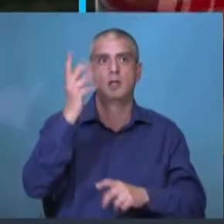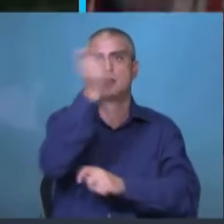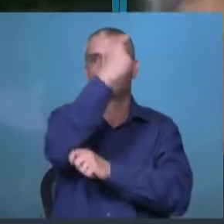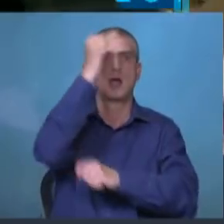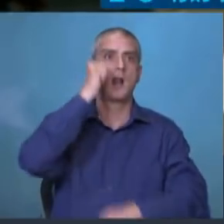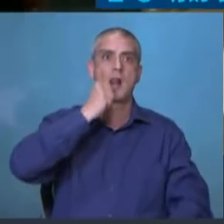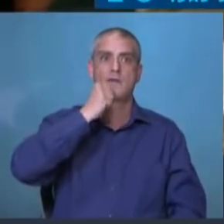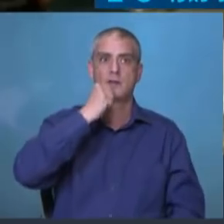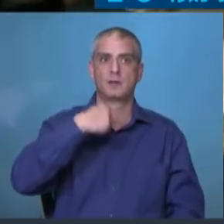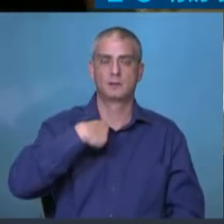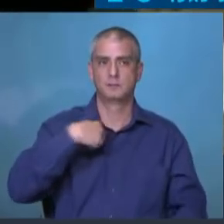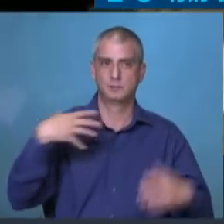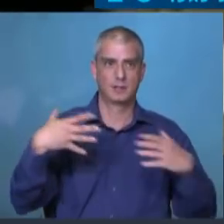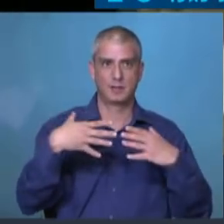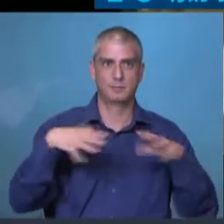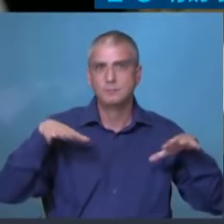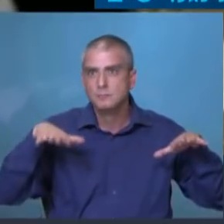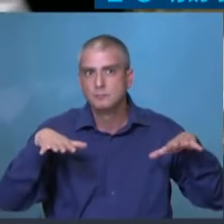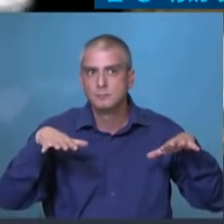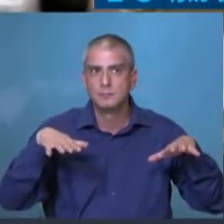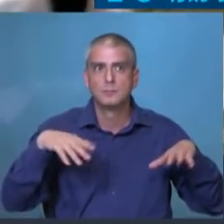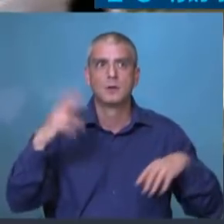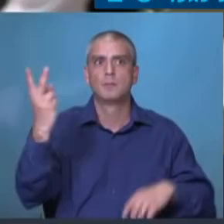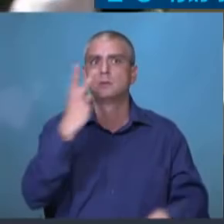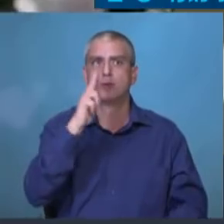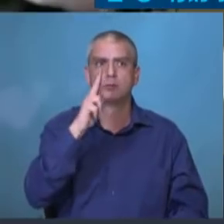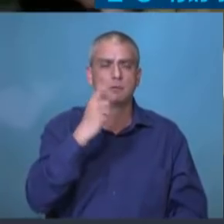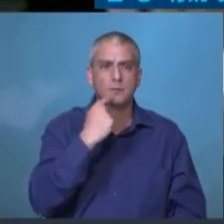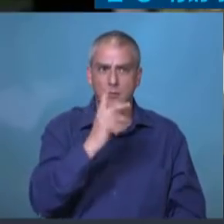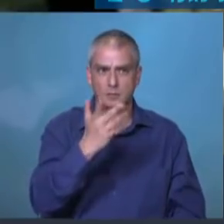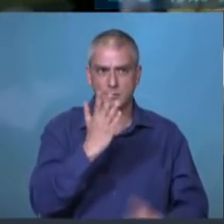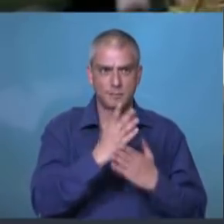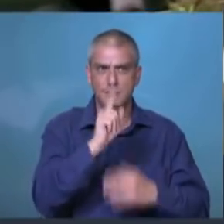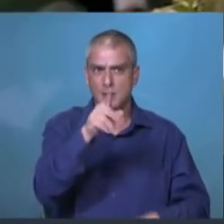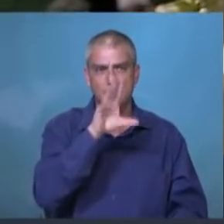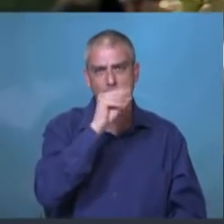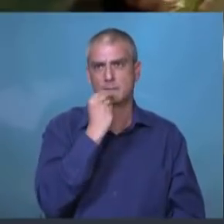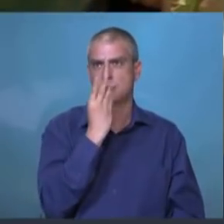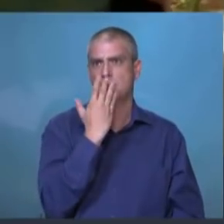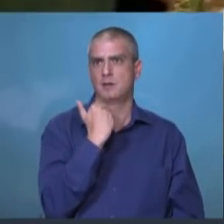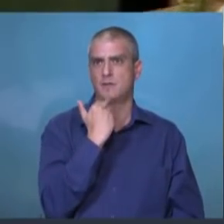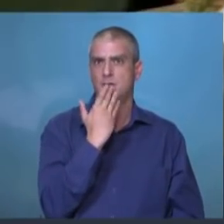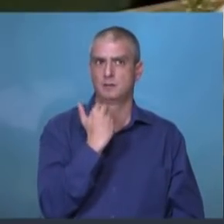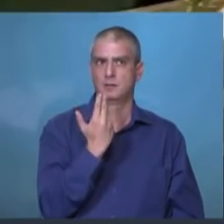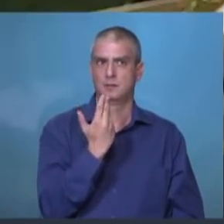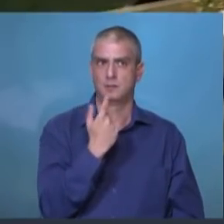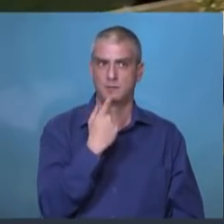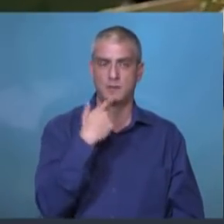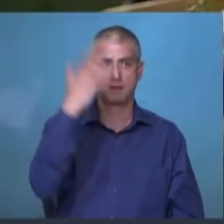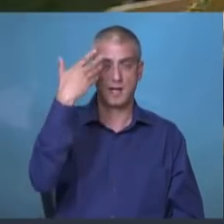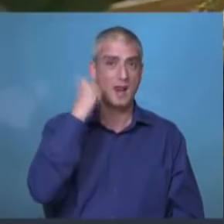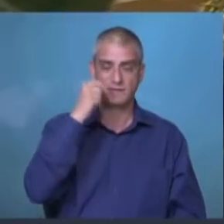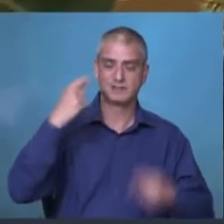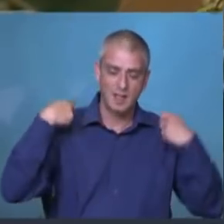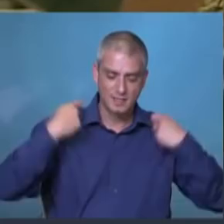לבן. אני מסדר את החבר'ה ברתקים, מגיעים 3 חבר'ה, ואני מזהה כבר מכמה... מי אתם? מדברים איתי עברית. והדגל הלבן זה